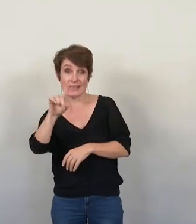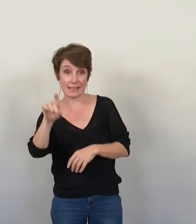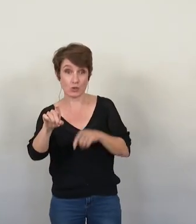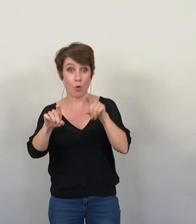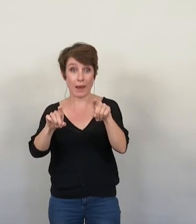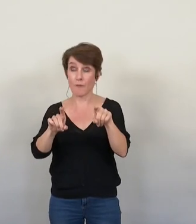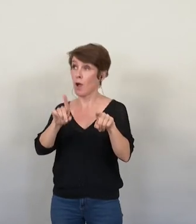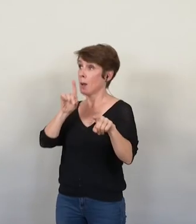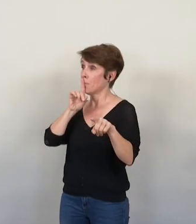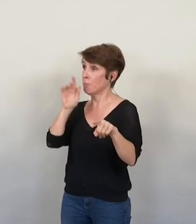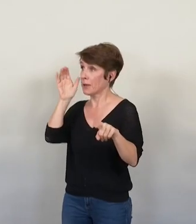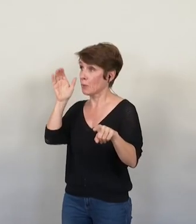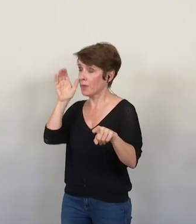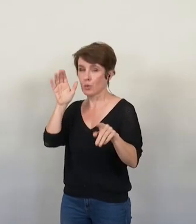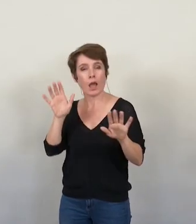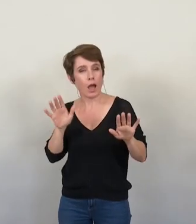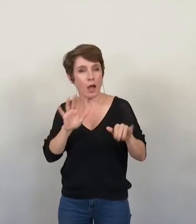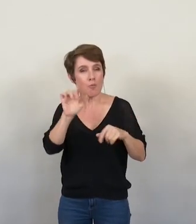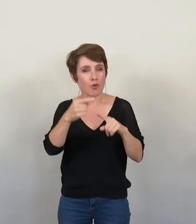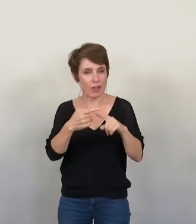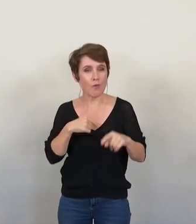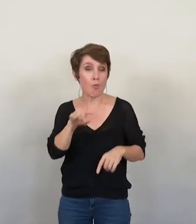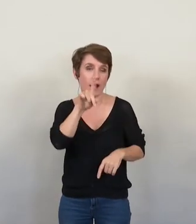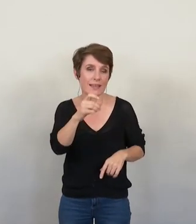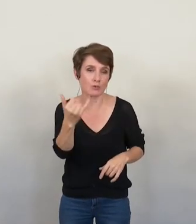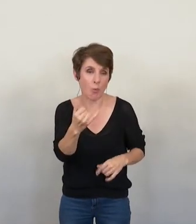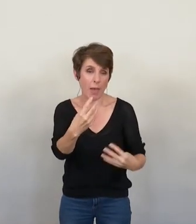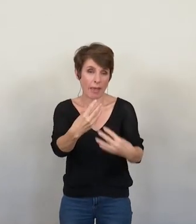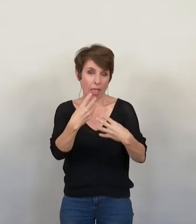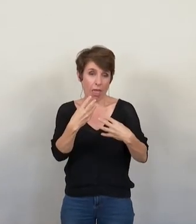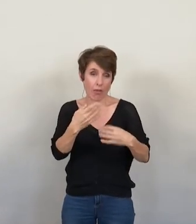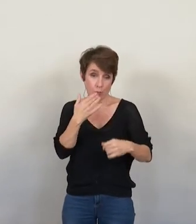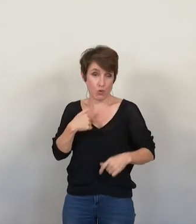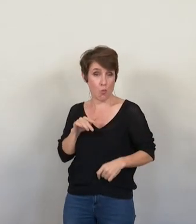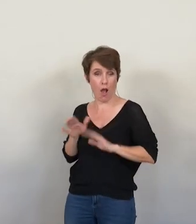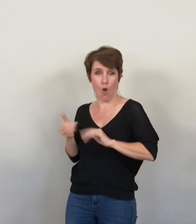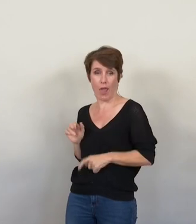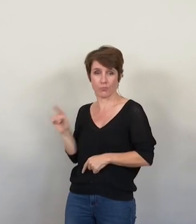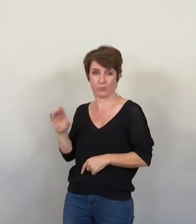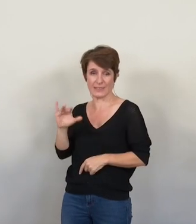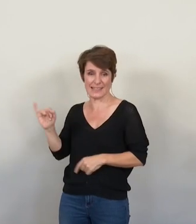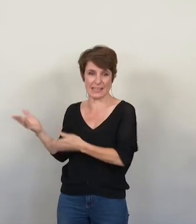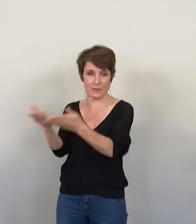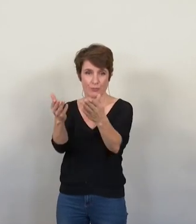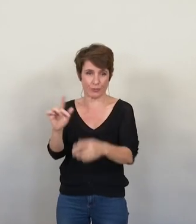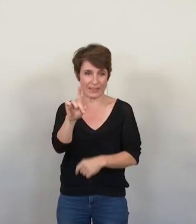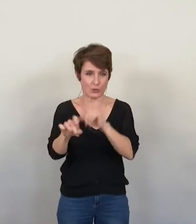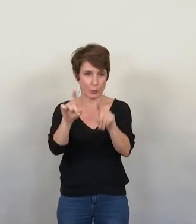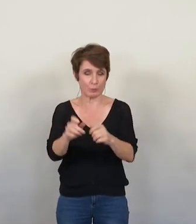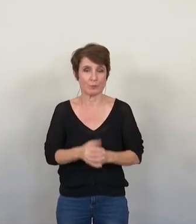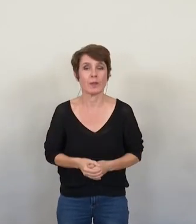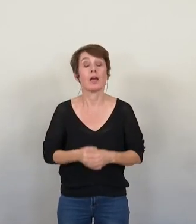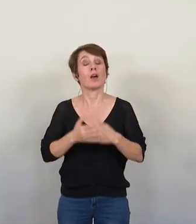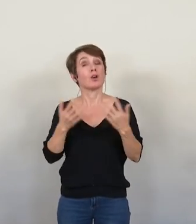poser quelques questions par leur intermédiaire elles auront certainement plus de Chan d'avoir des réponses que les simples opposants je continue ma liste des